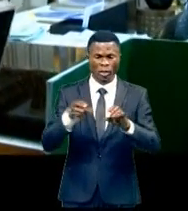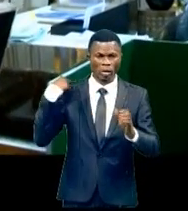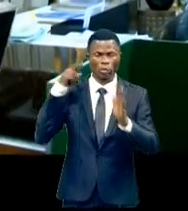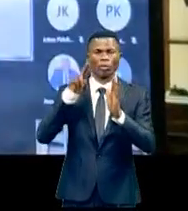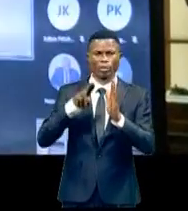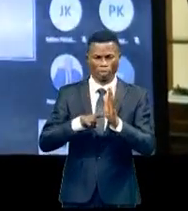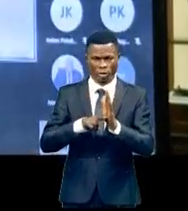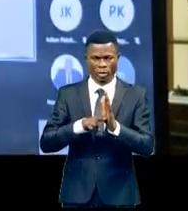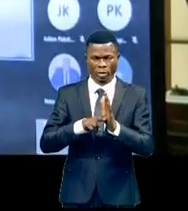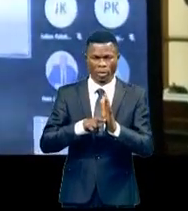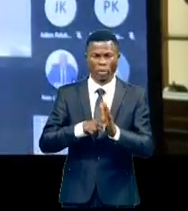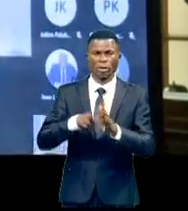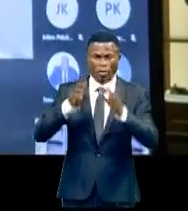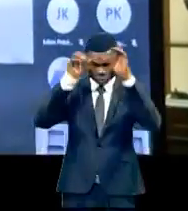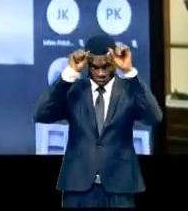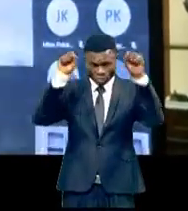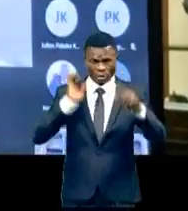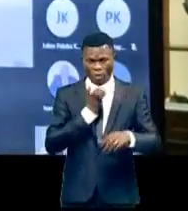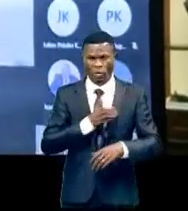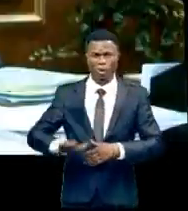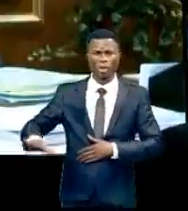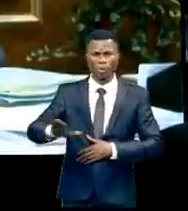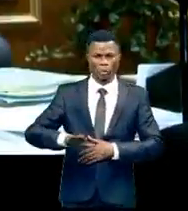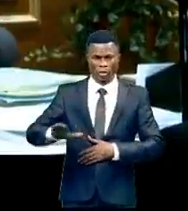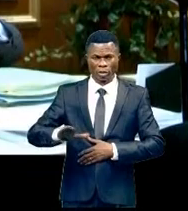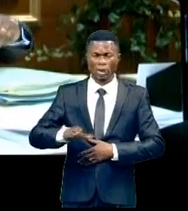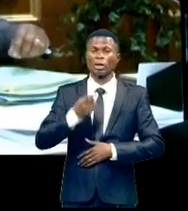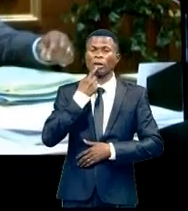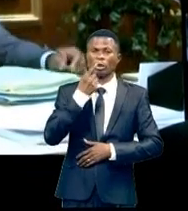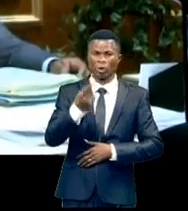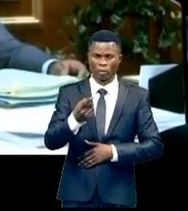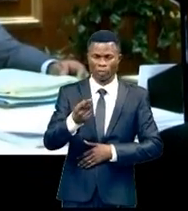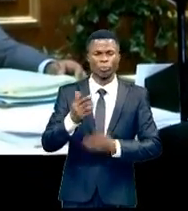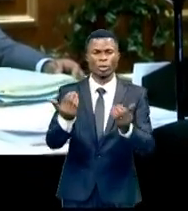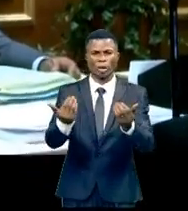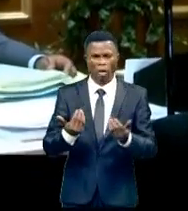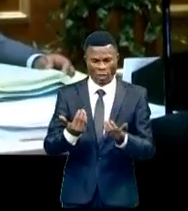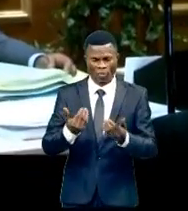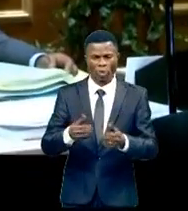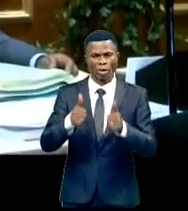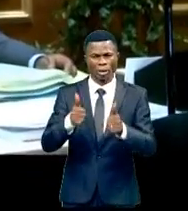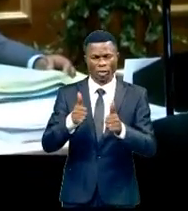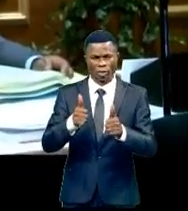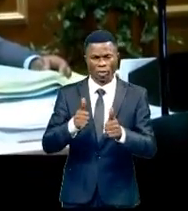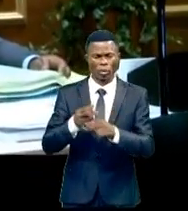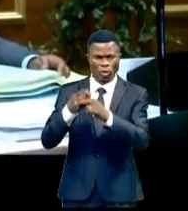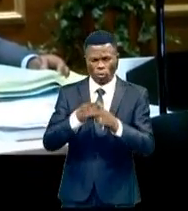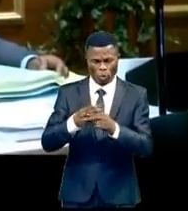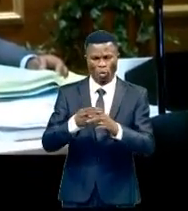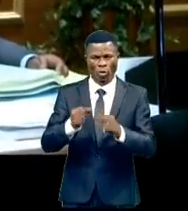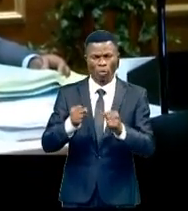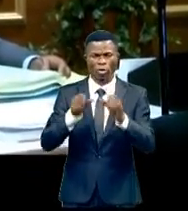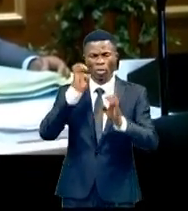gouvernementale. Le président de la République a réitéré sa volonté manifeste d'effectuer un suivi et